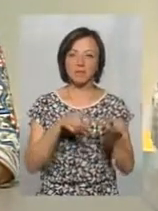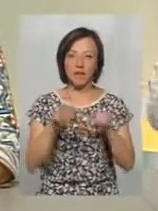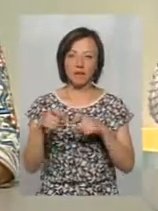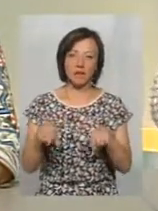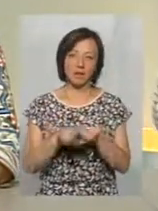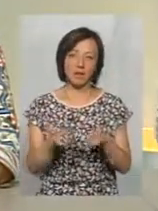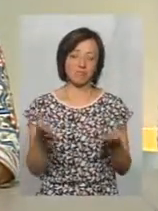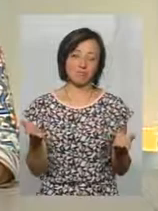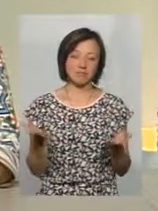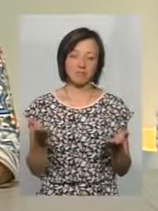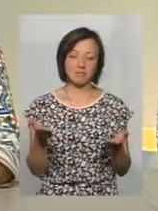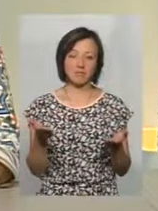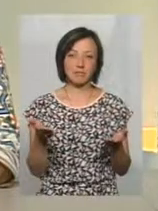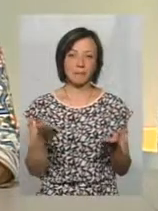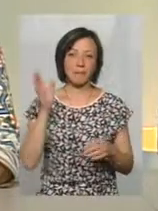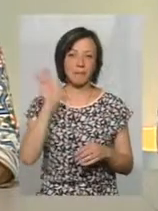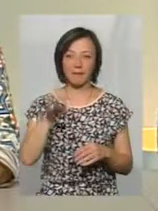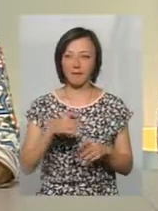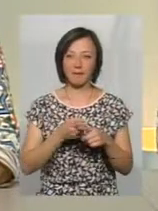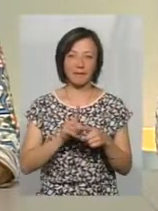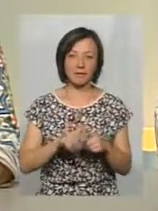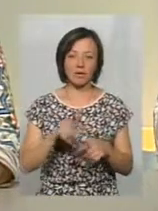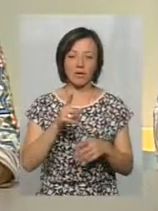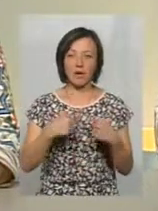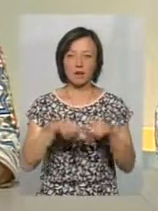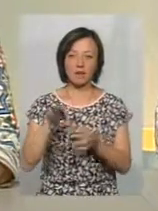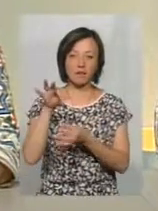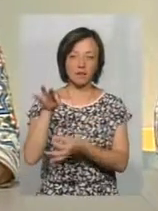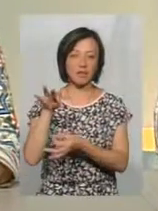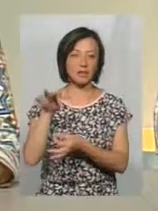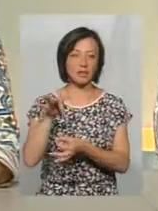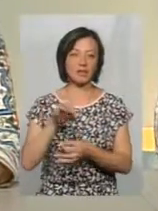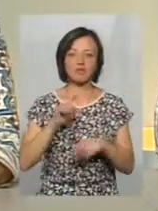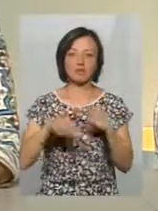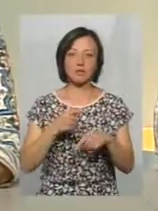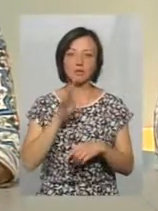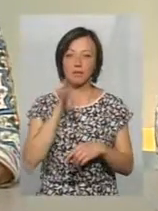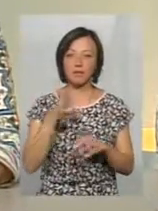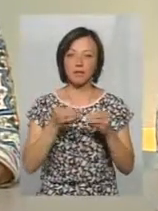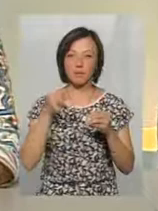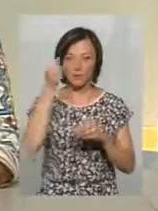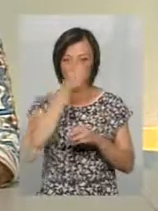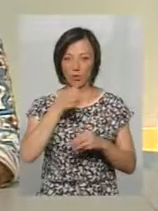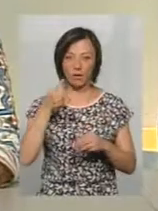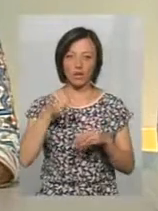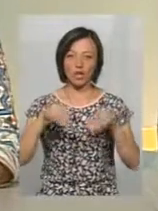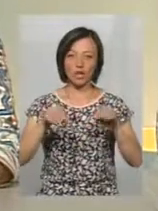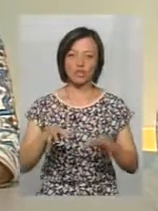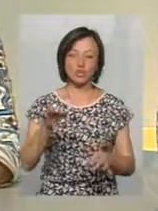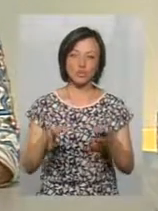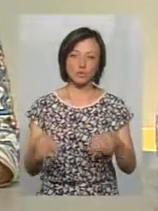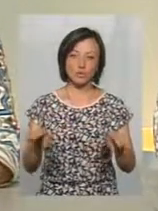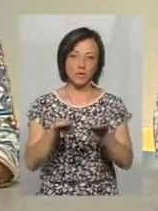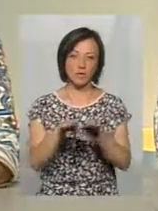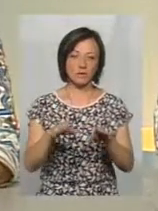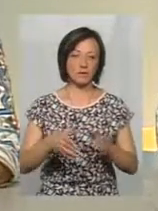так, тобто люди махають рукою, оця організація висить і там через 5 чи 10 чи скільки років її рішенням суду за те,